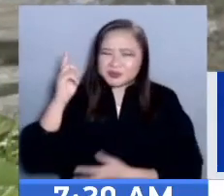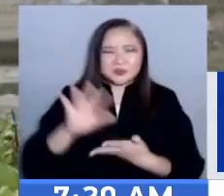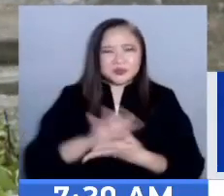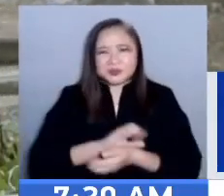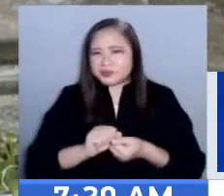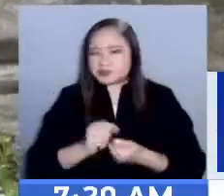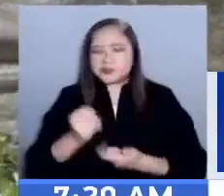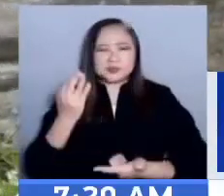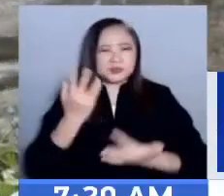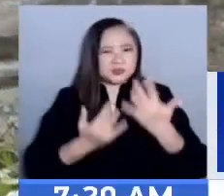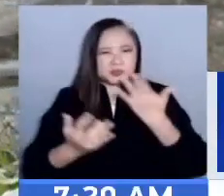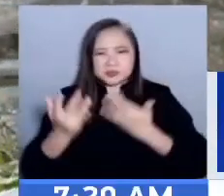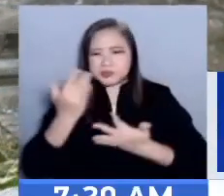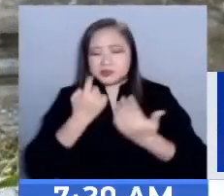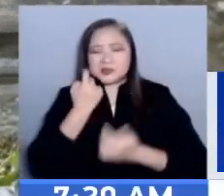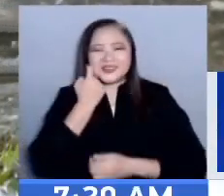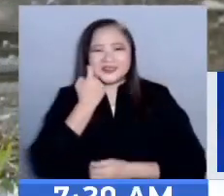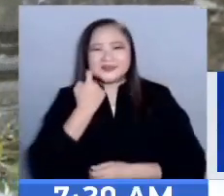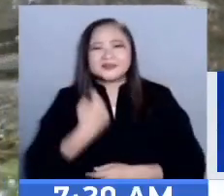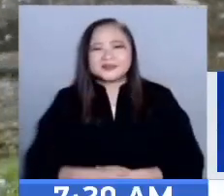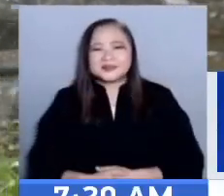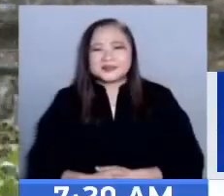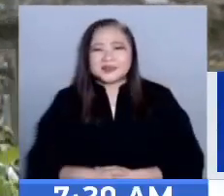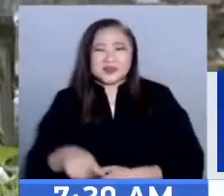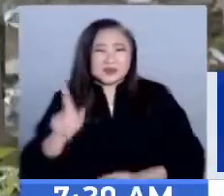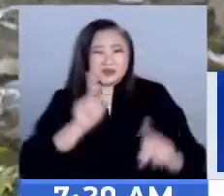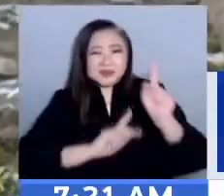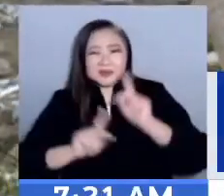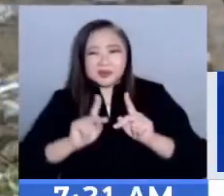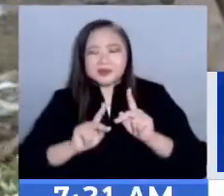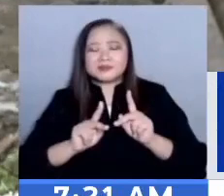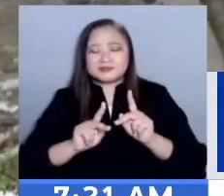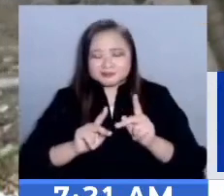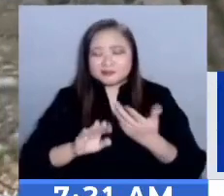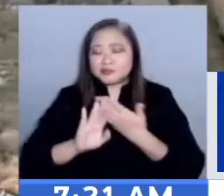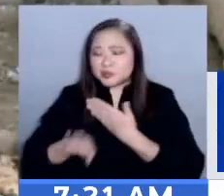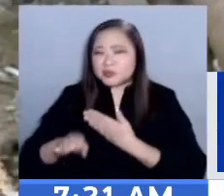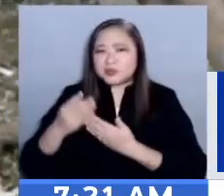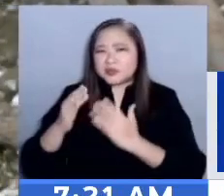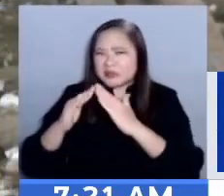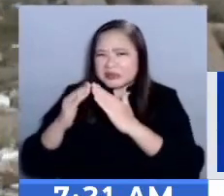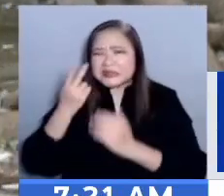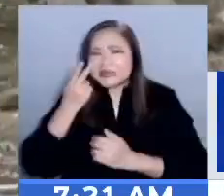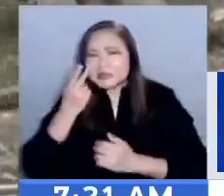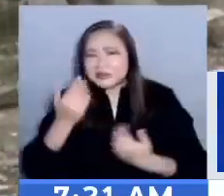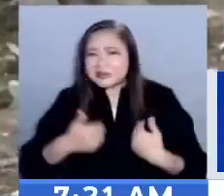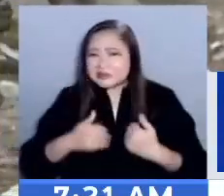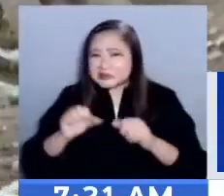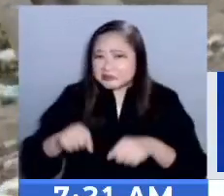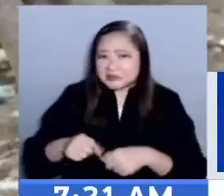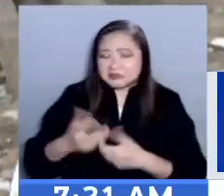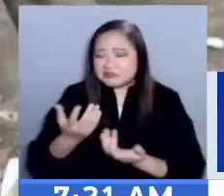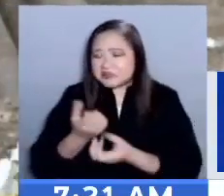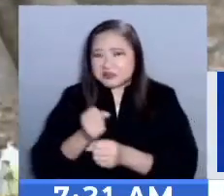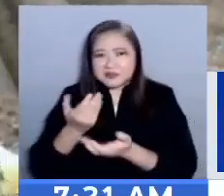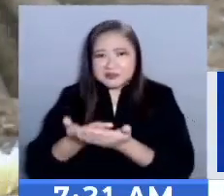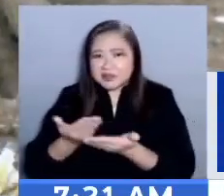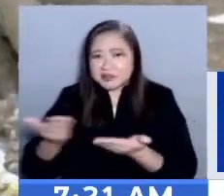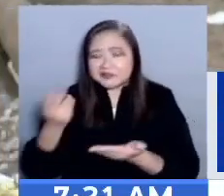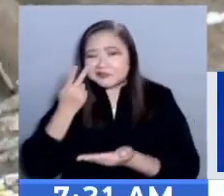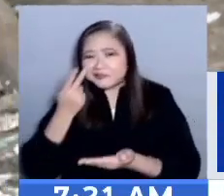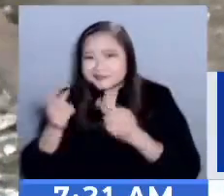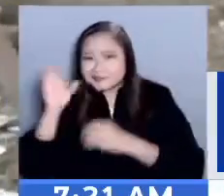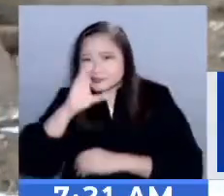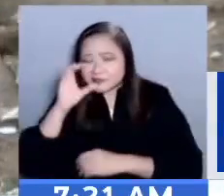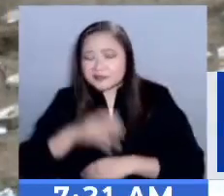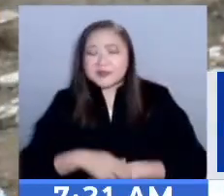apoy kanina, at yung ilang mga residente rito ay bumalik sa kanilang mga bahay para tingnan kung may mapapakinabangan pa, habang yung ilan naman na naapektuhan